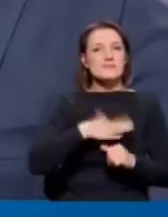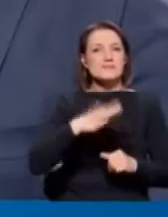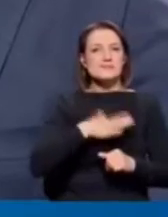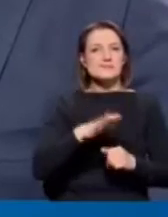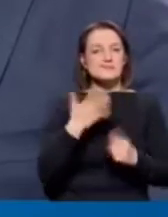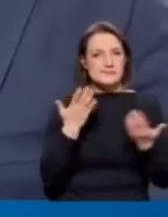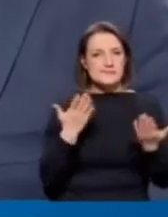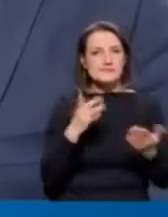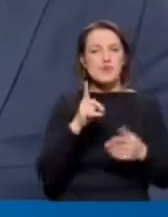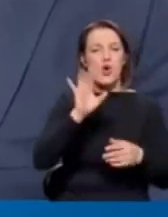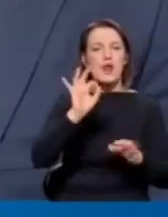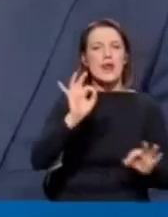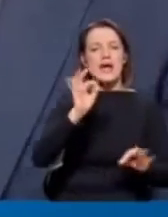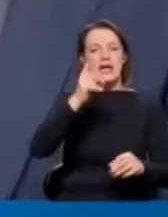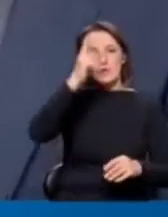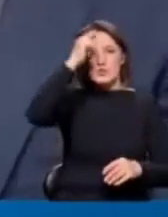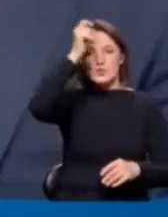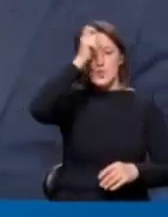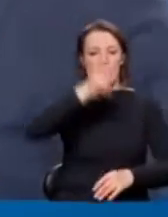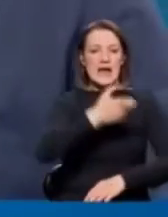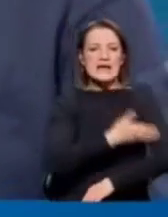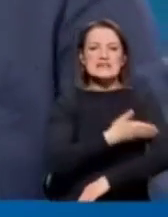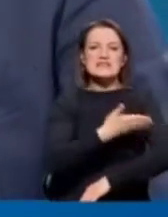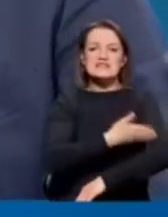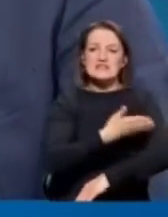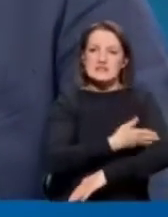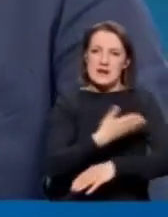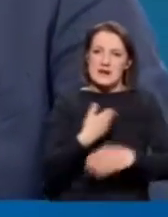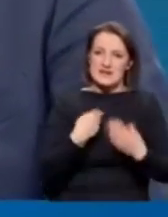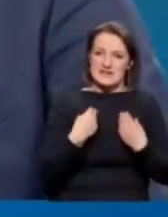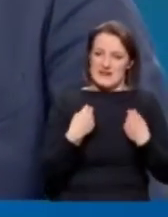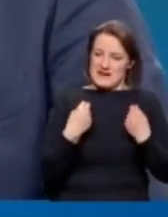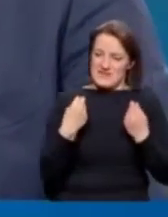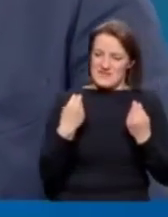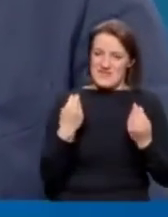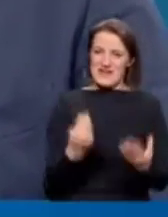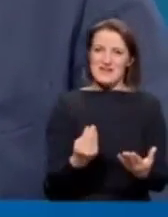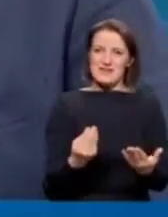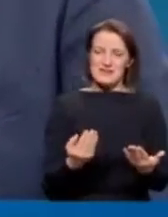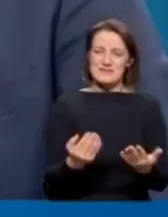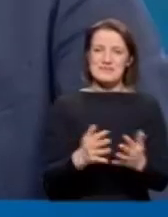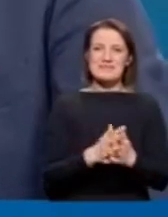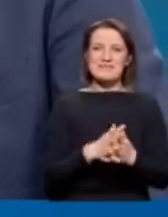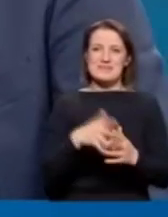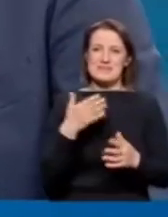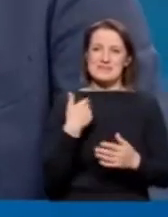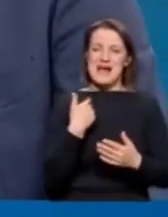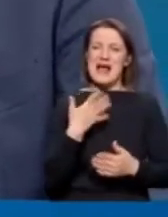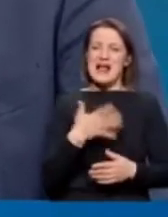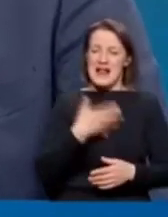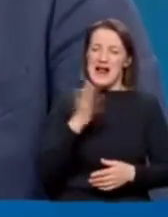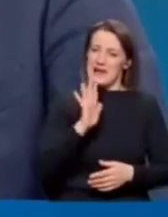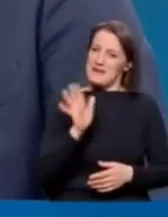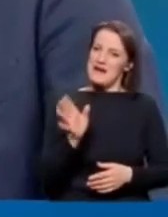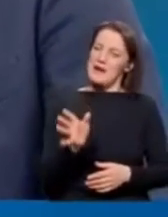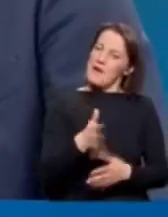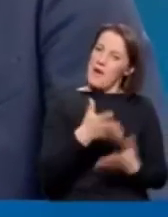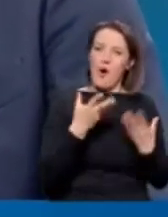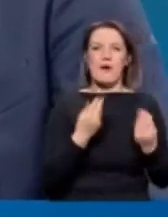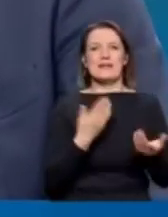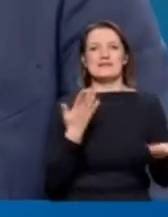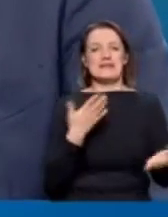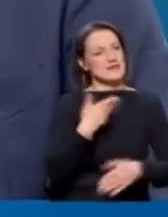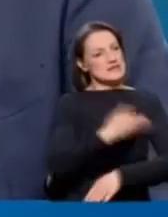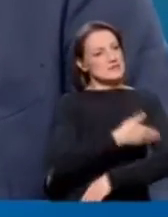böyle bir ülkeye o ekmek Şimdi bana çark ediyorum şimdi eve geliyorsun Hani onun için Tabii ki